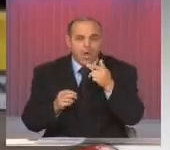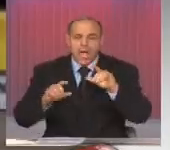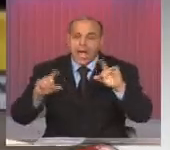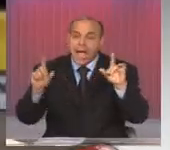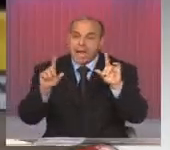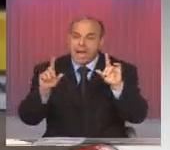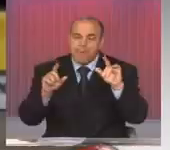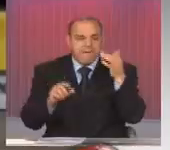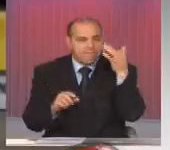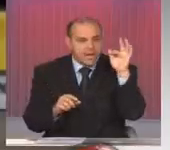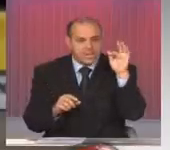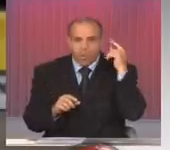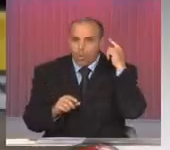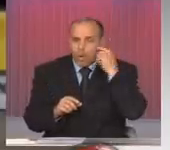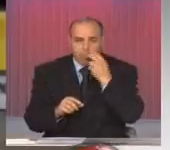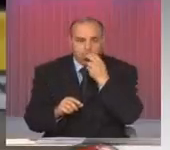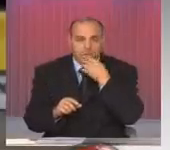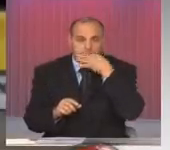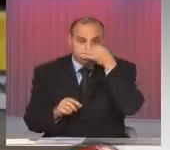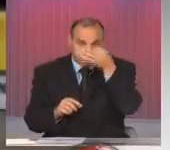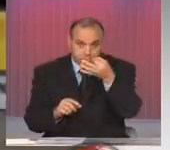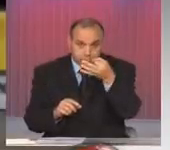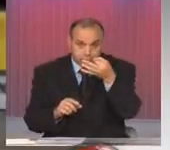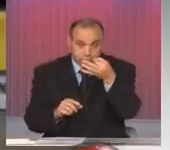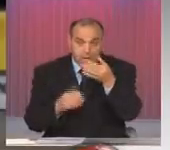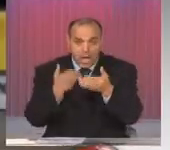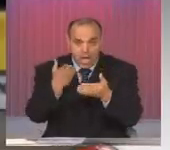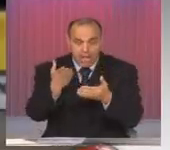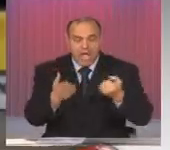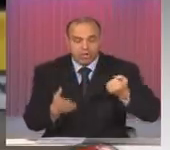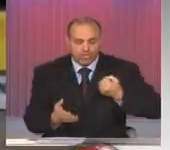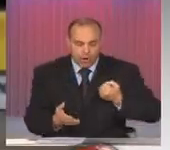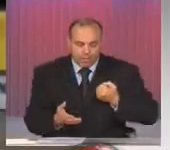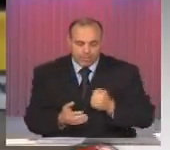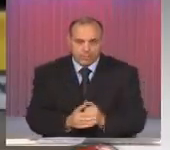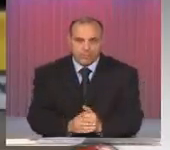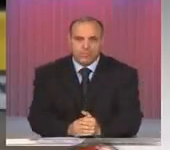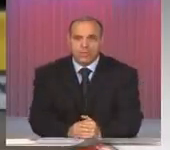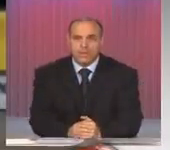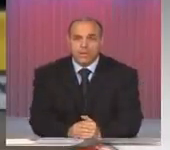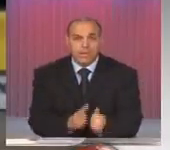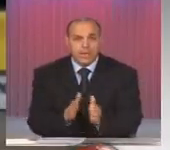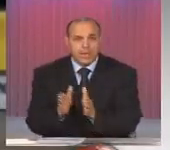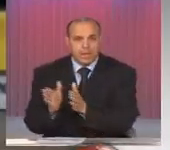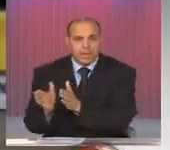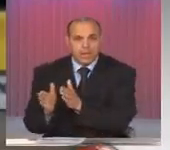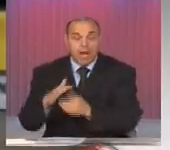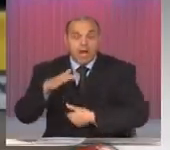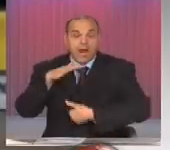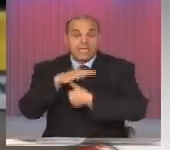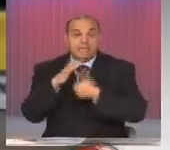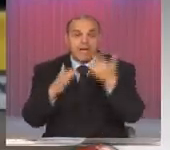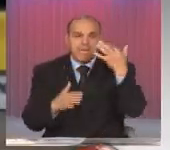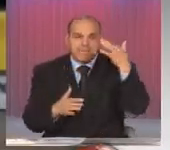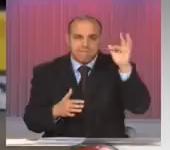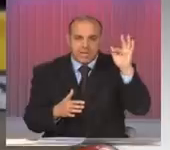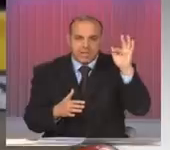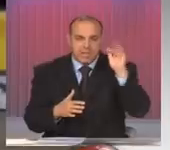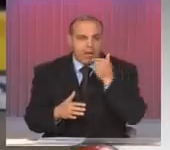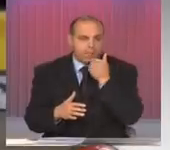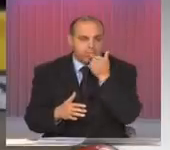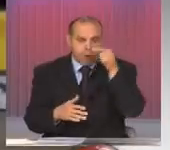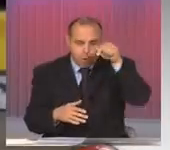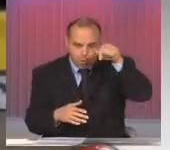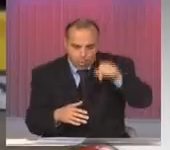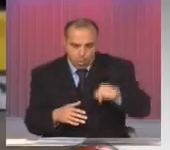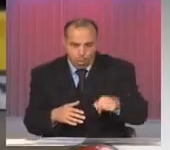إعلام فرنسية عن مصادر أمنية قولها إن العمل إجرامي. وكان الرئيس الفرنسي فرانسوا أولوند أعلن